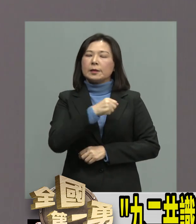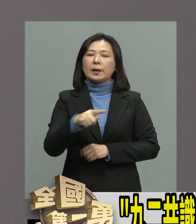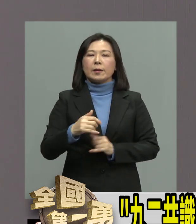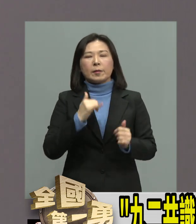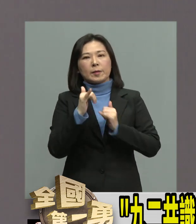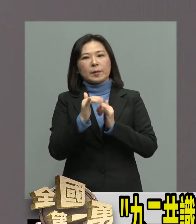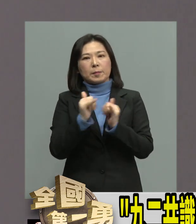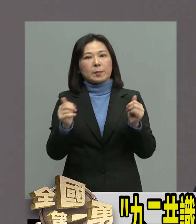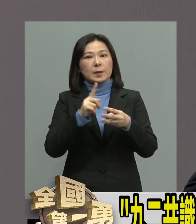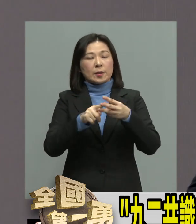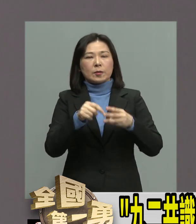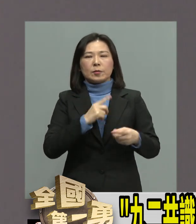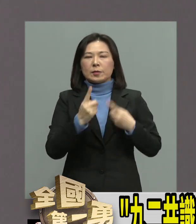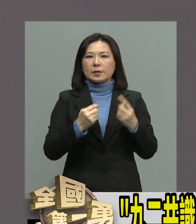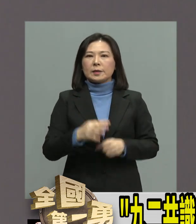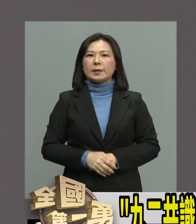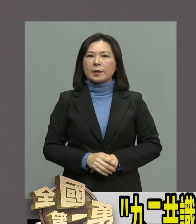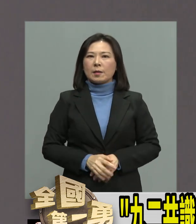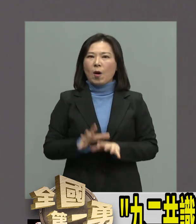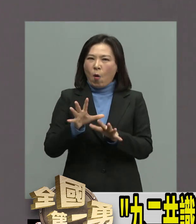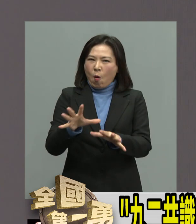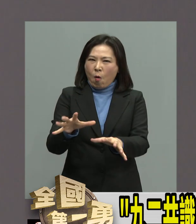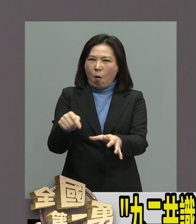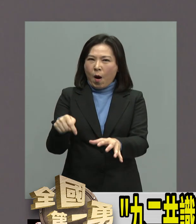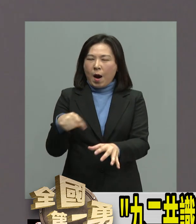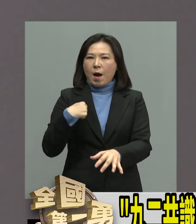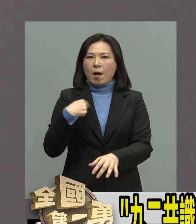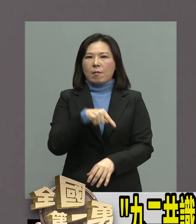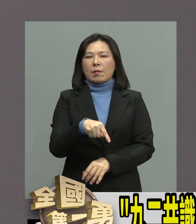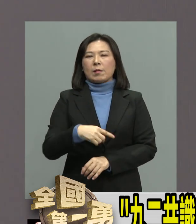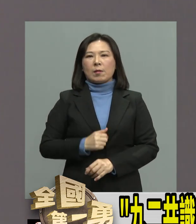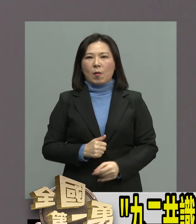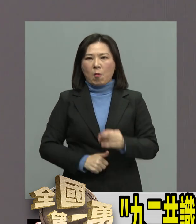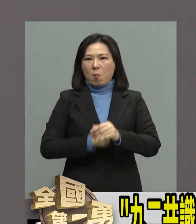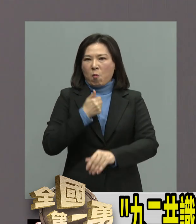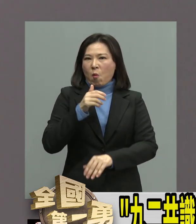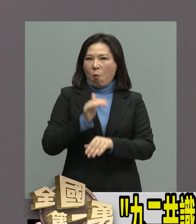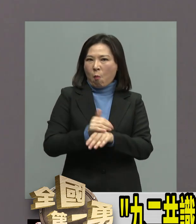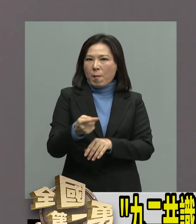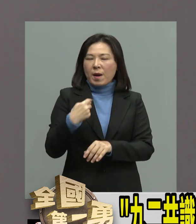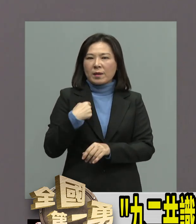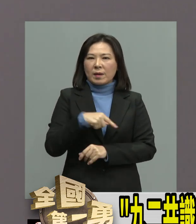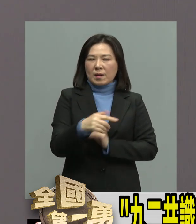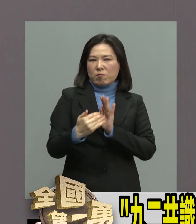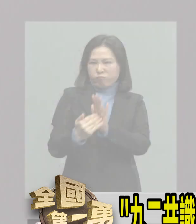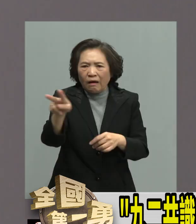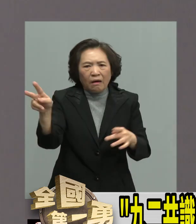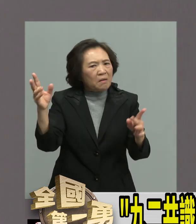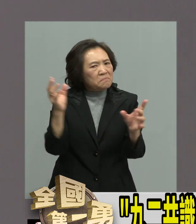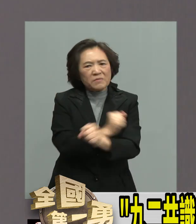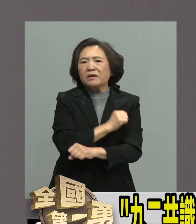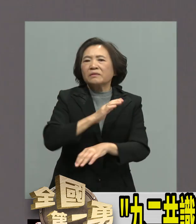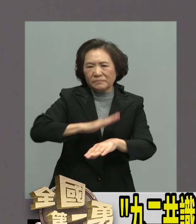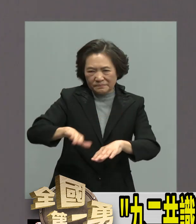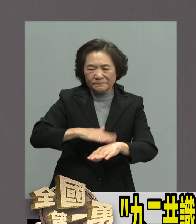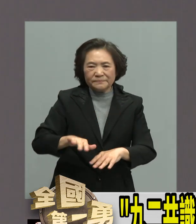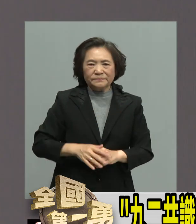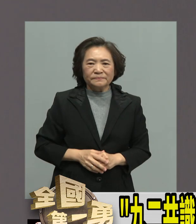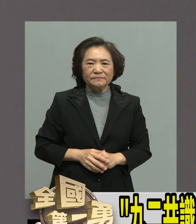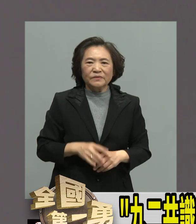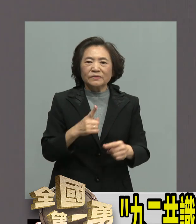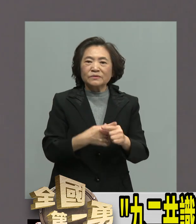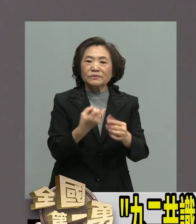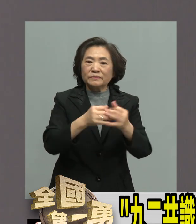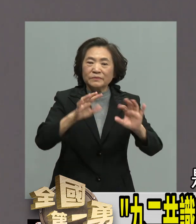咱的实力先提升对话家的交流，我要讲得很清楚，不要让我抹红了。中华民